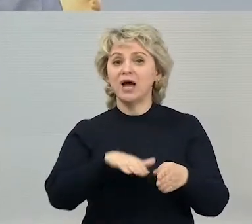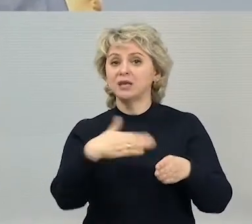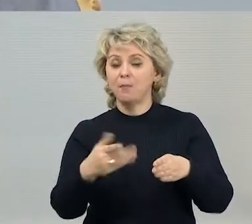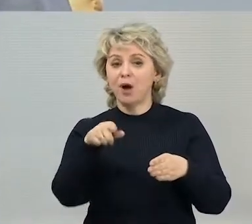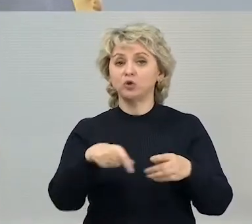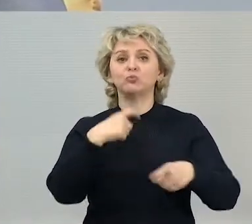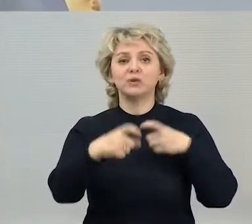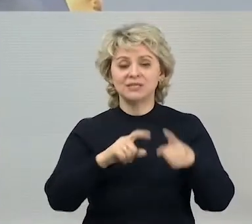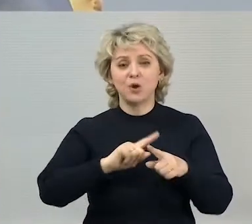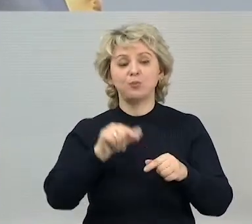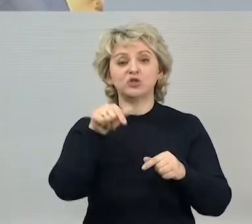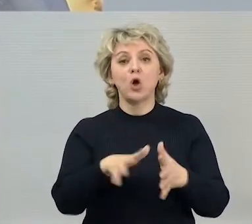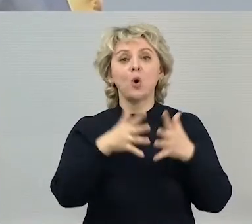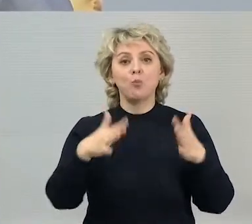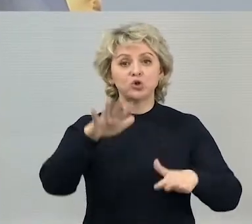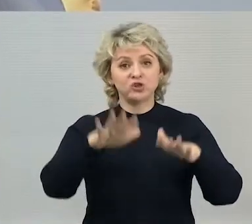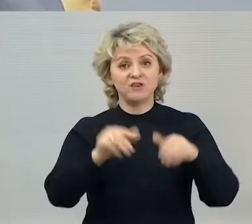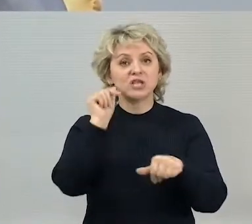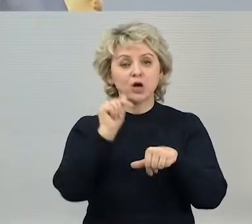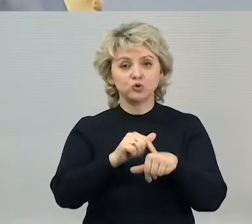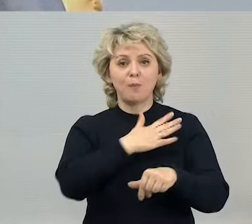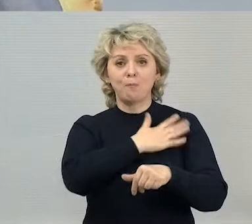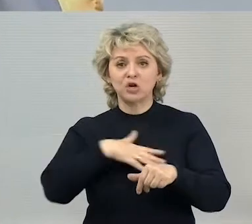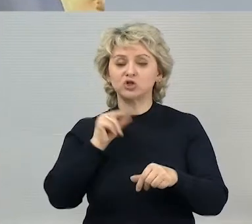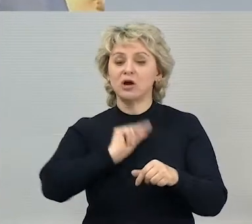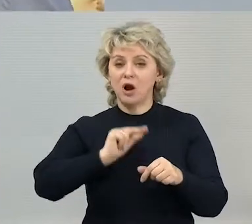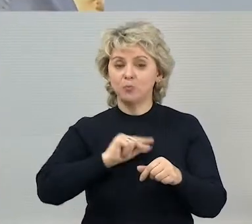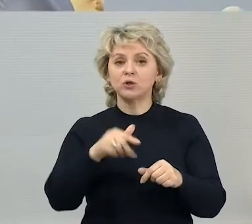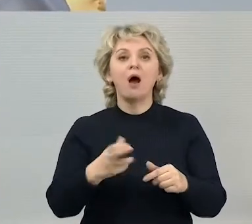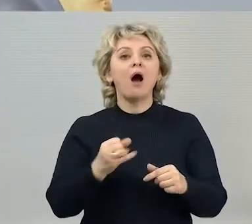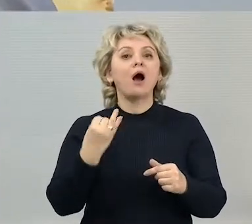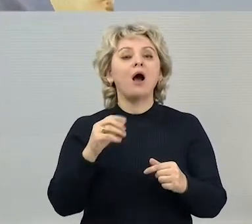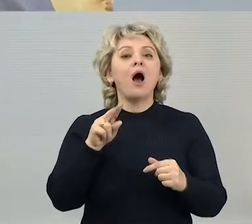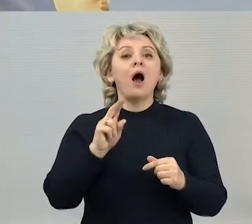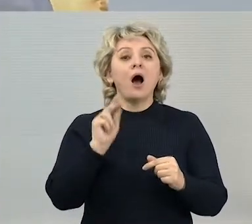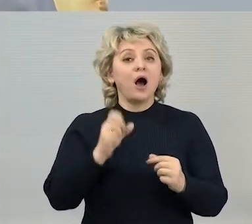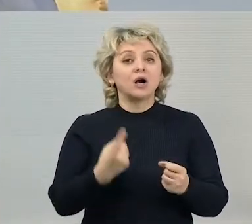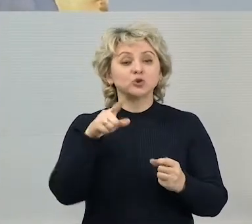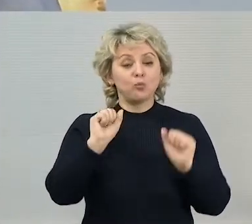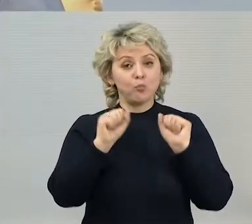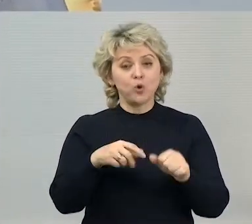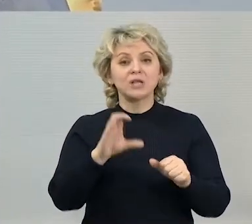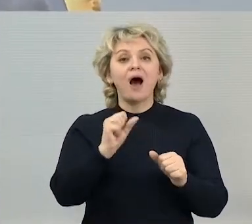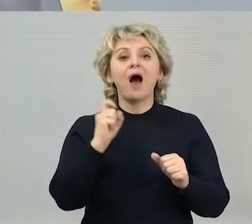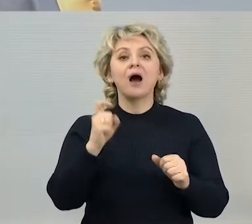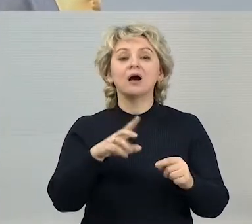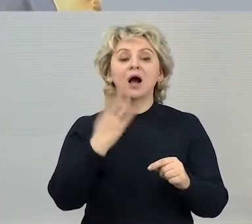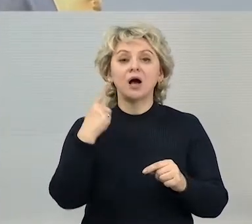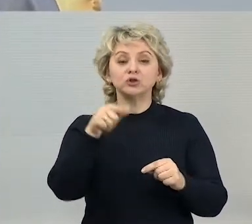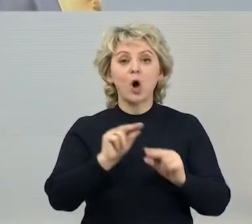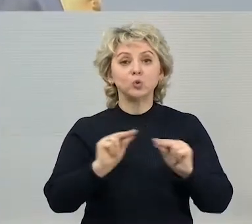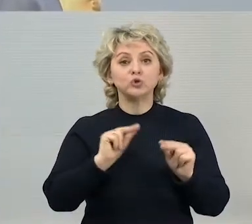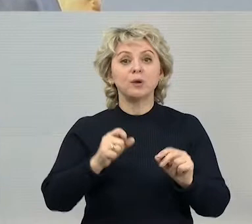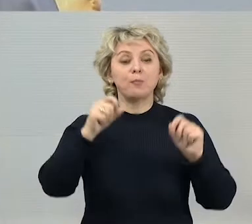чем быстрее бежишь, тем больше вес ощущаешь, мышцы работают. Ах, оказывается, можно. Вот это ах, когда у